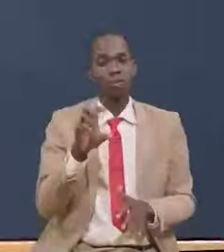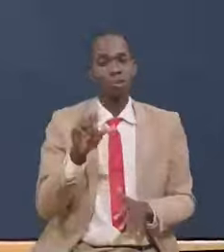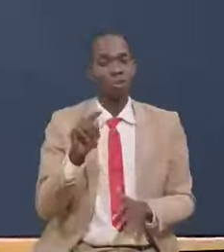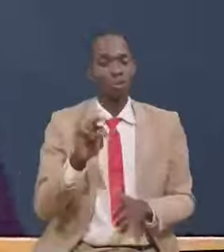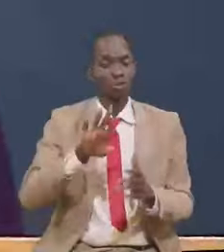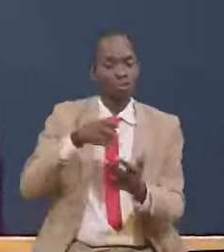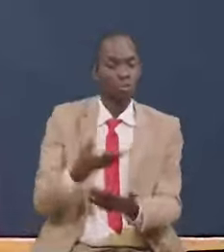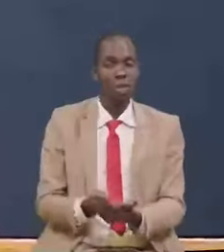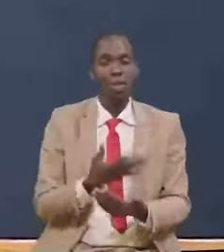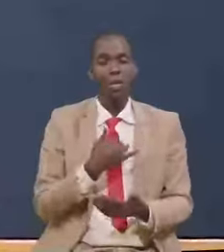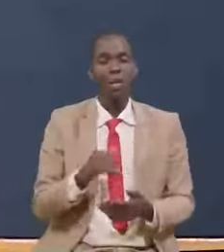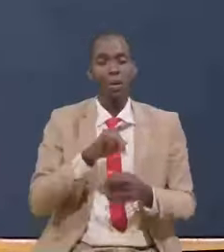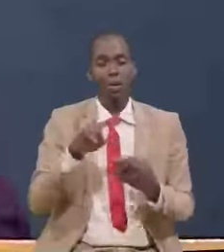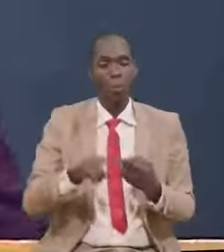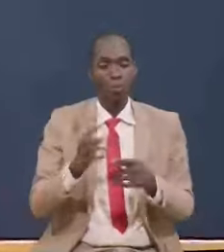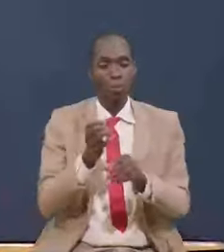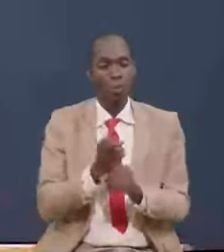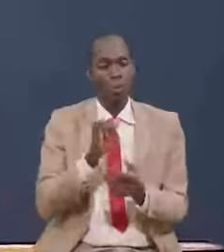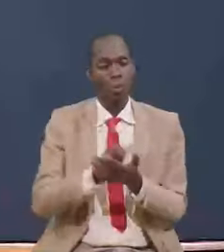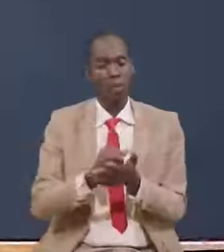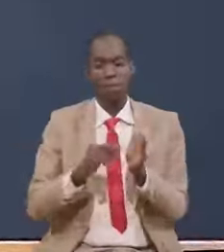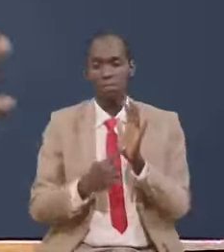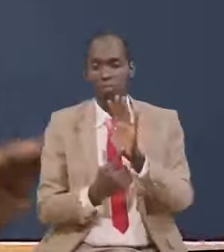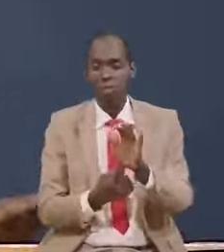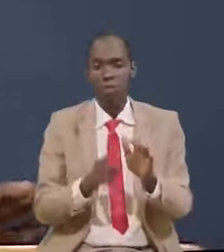Et comme tu as la révélation, il faut la reconnaissance.